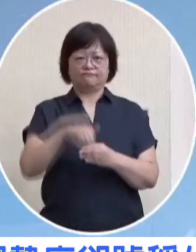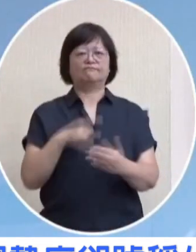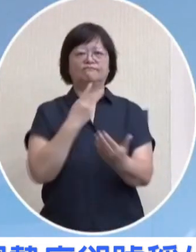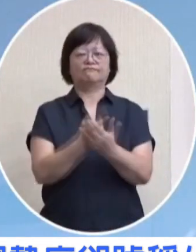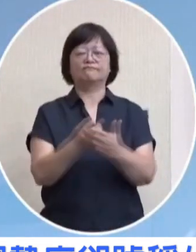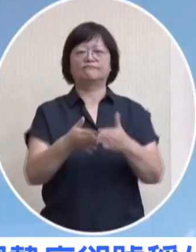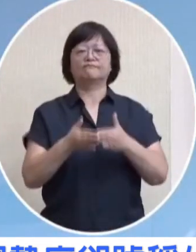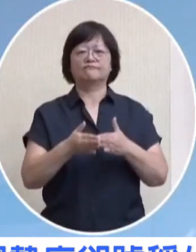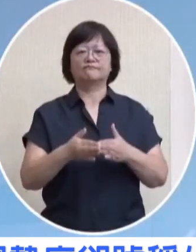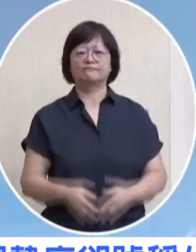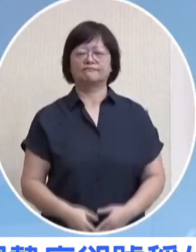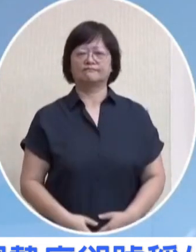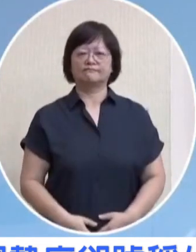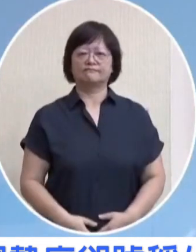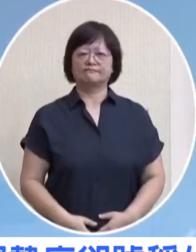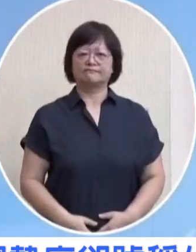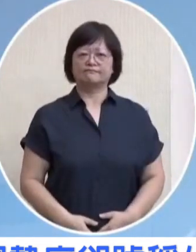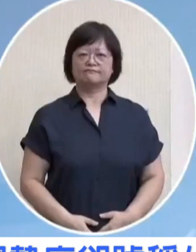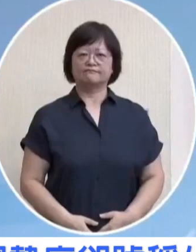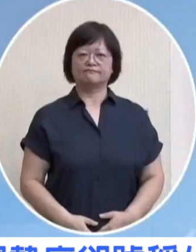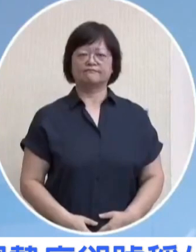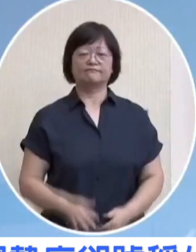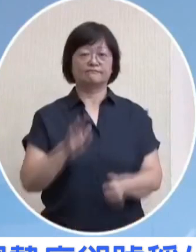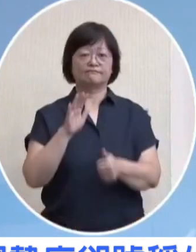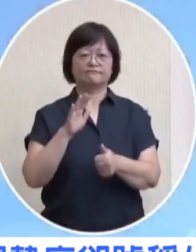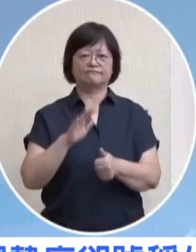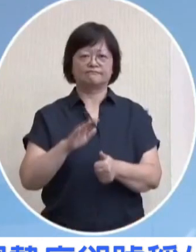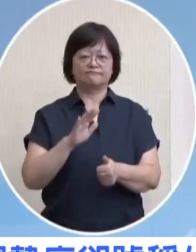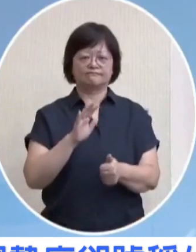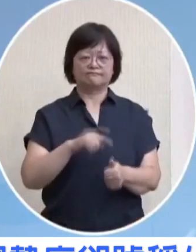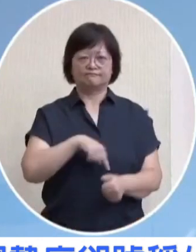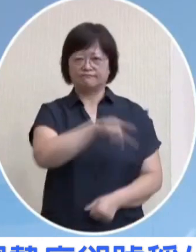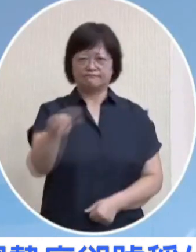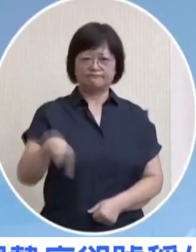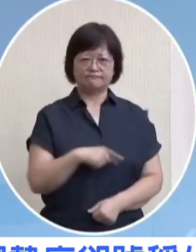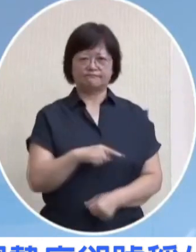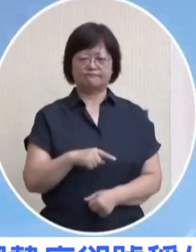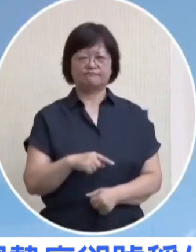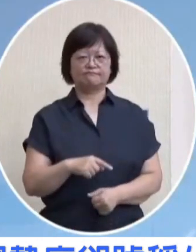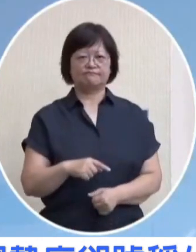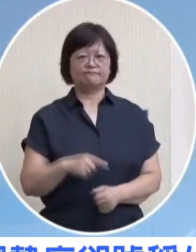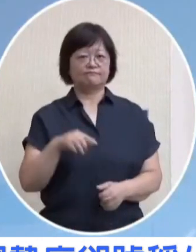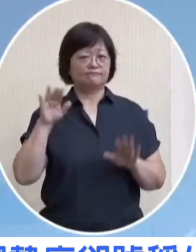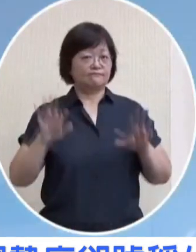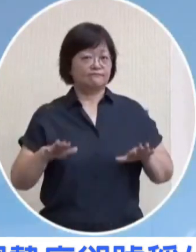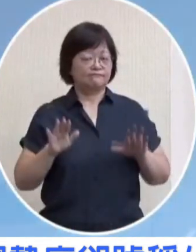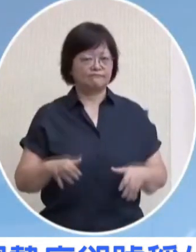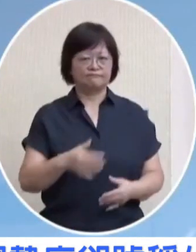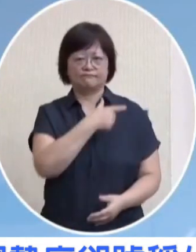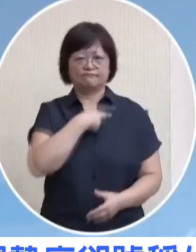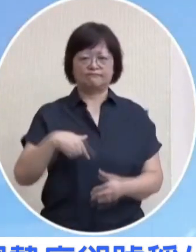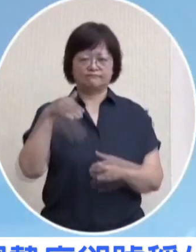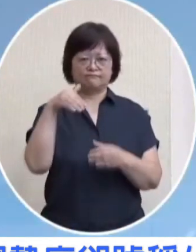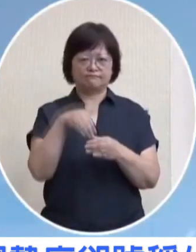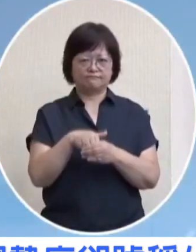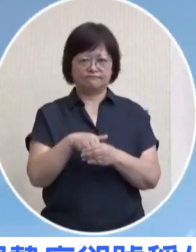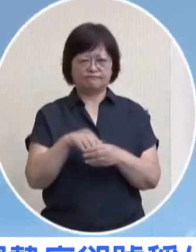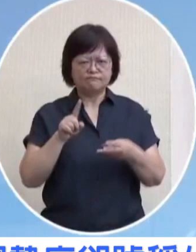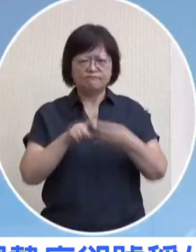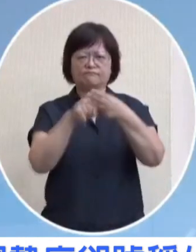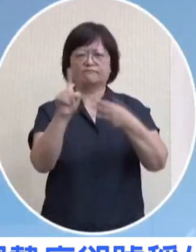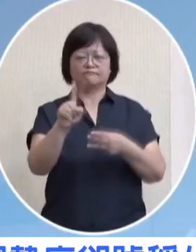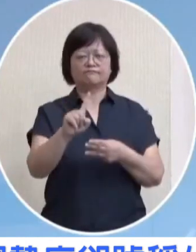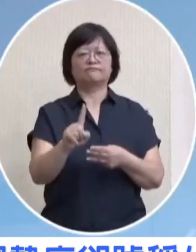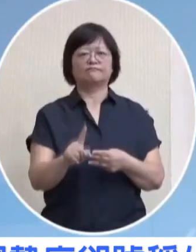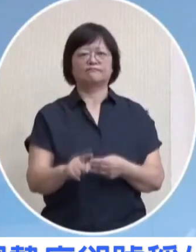行动将这场大选的主轴拉回，聚焦在国